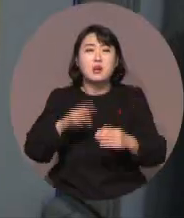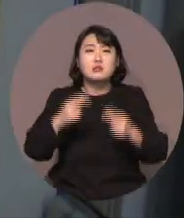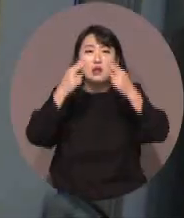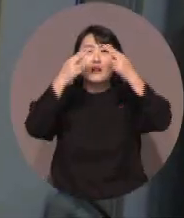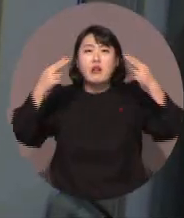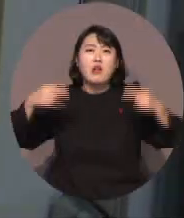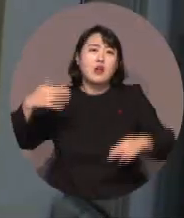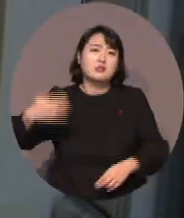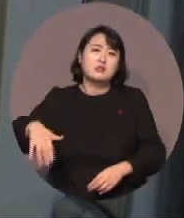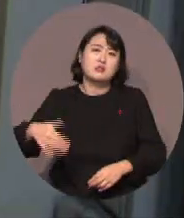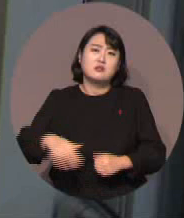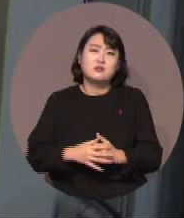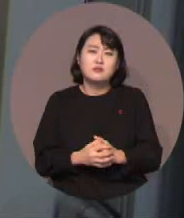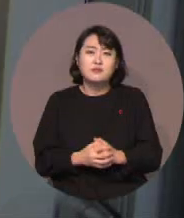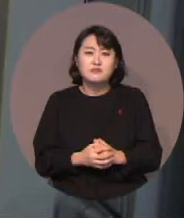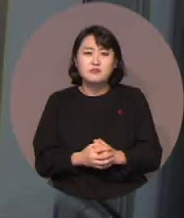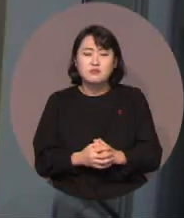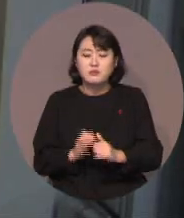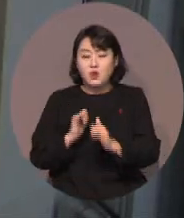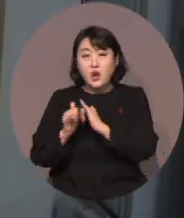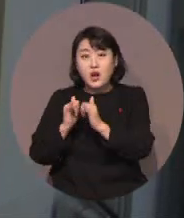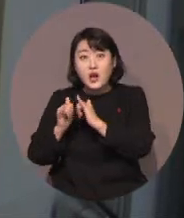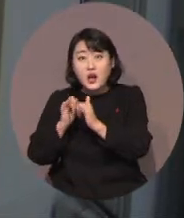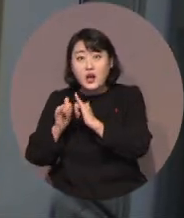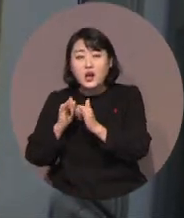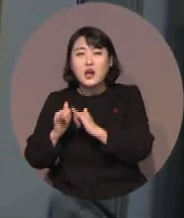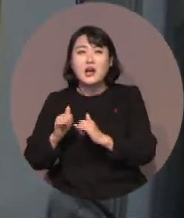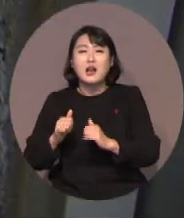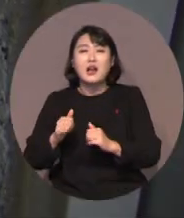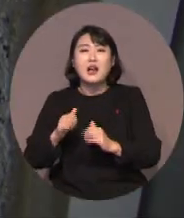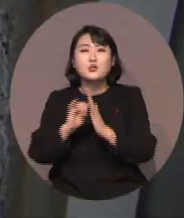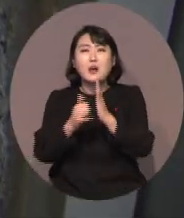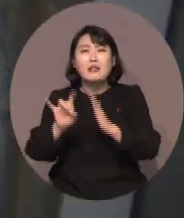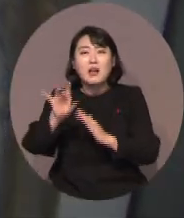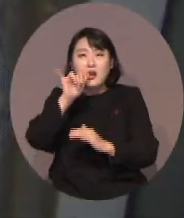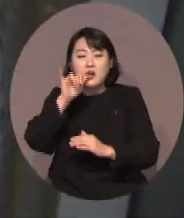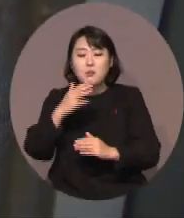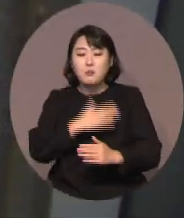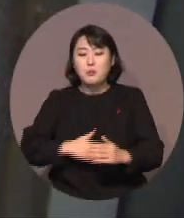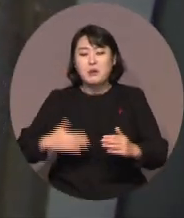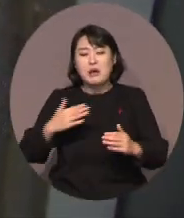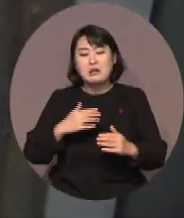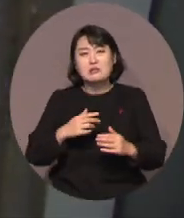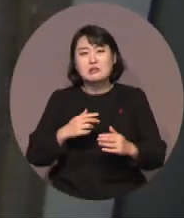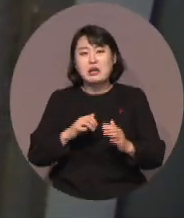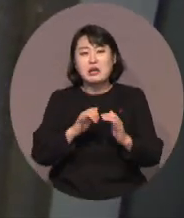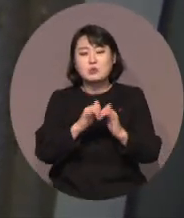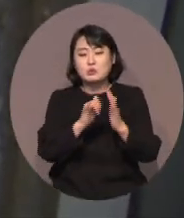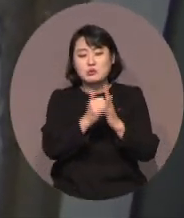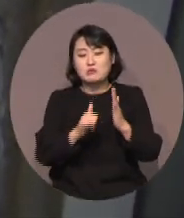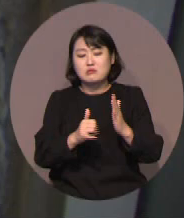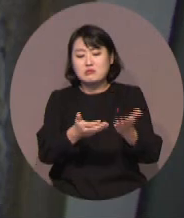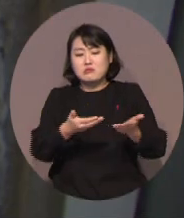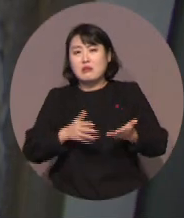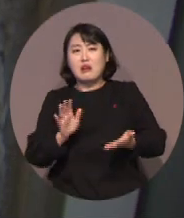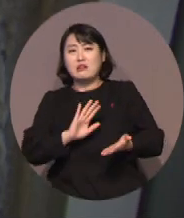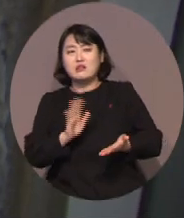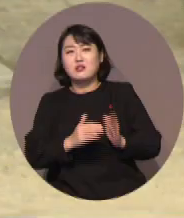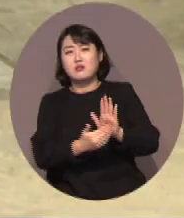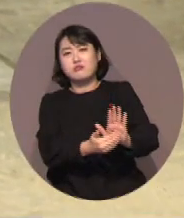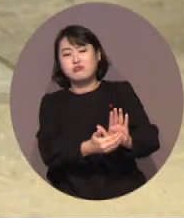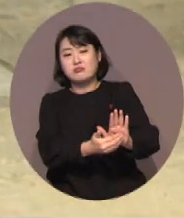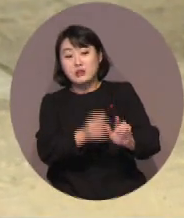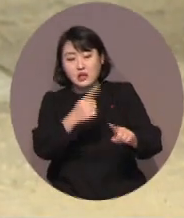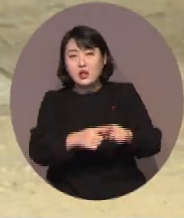장례를 치르지 못하고 있습니다 연락이 닿는 유일한 피부츠가 시신 포기 각서를 썼다 다시 마음을 바꾸며 갈팡질팡하는